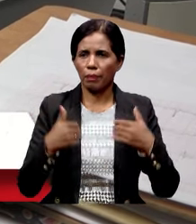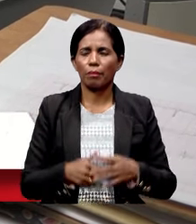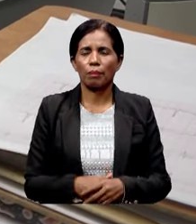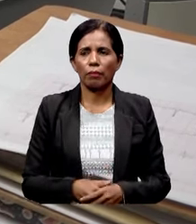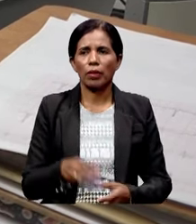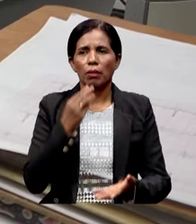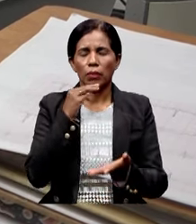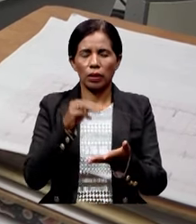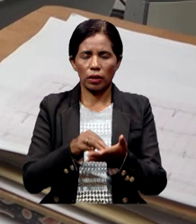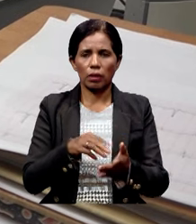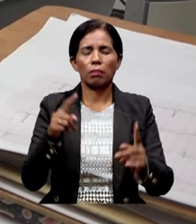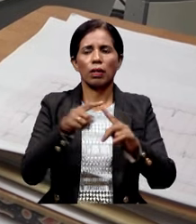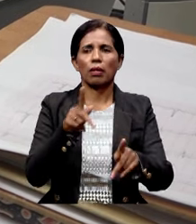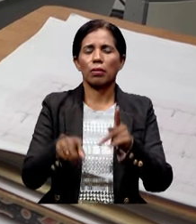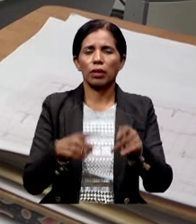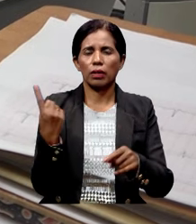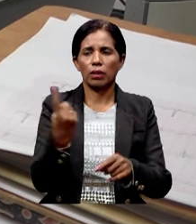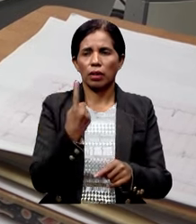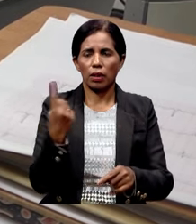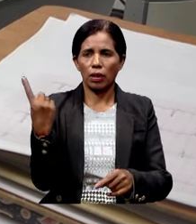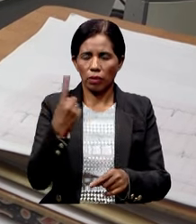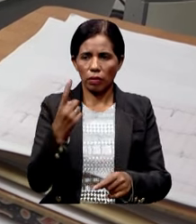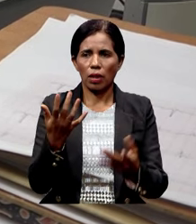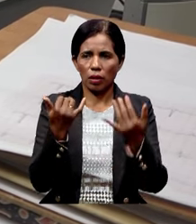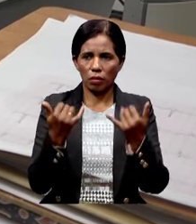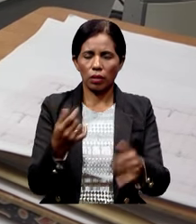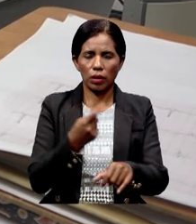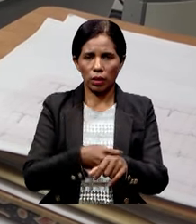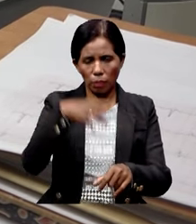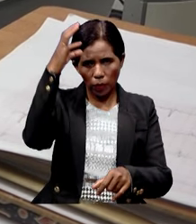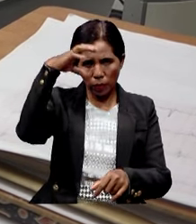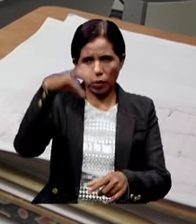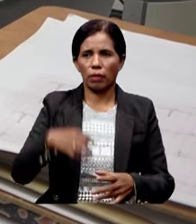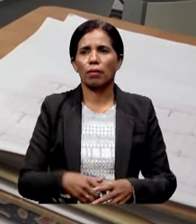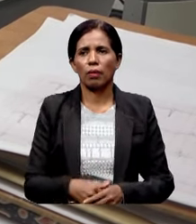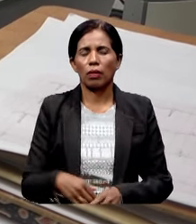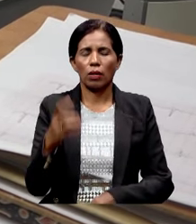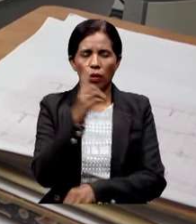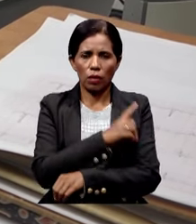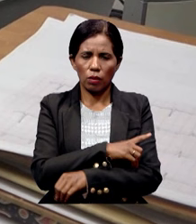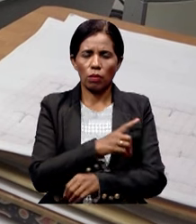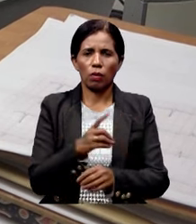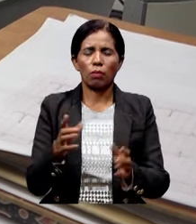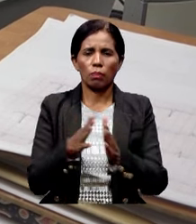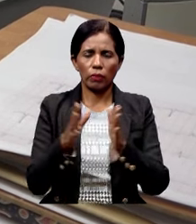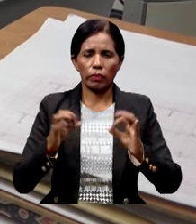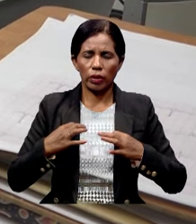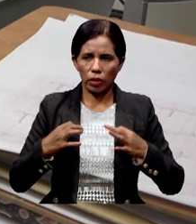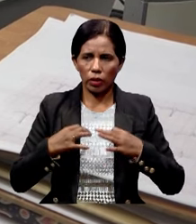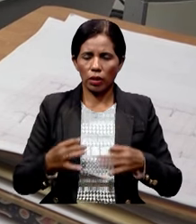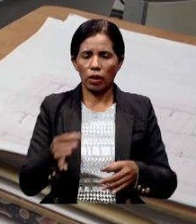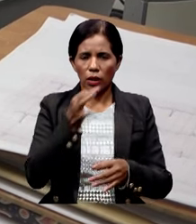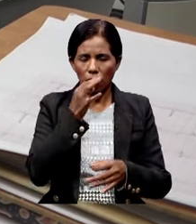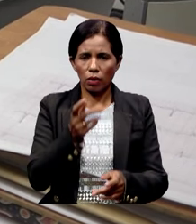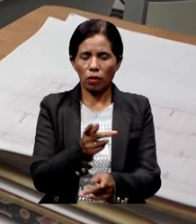Mensagem saída ba comunidade sere na fatim. Agora ada tempo udang, lorong bor, hang kari kuda